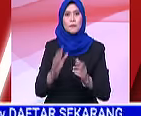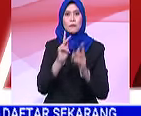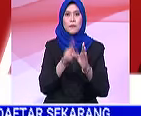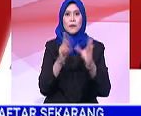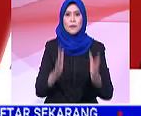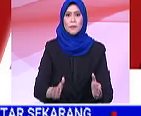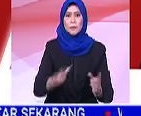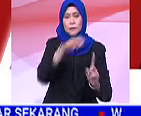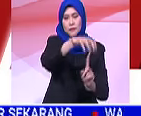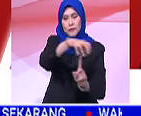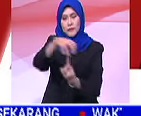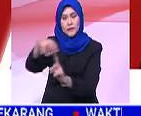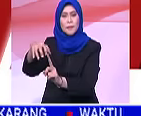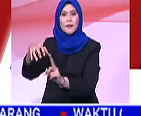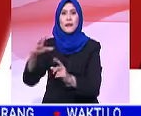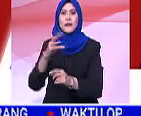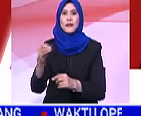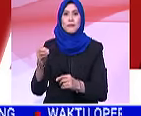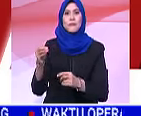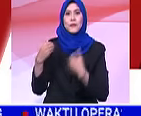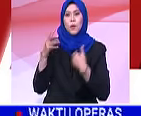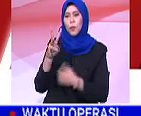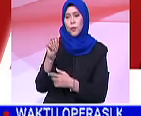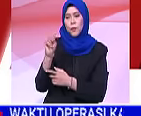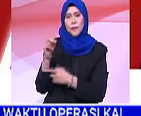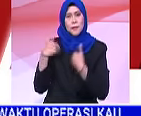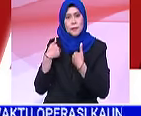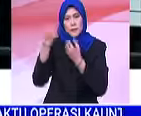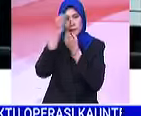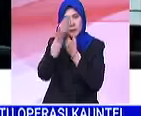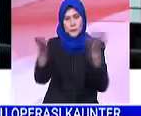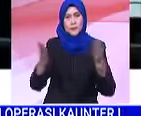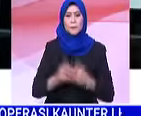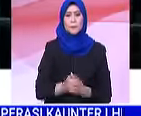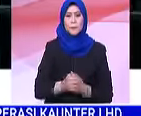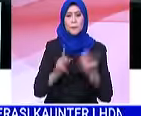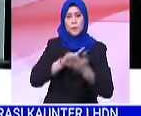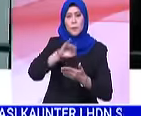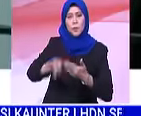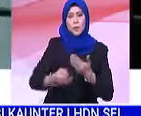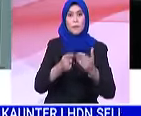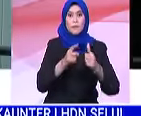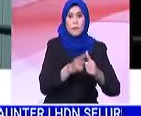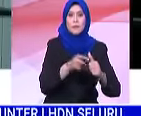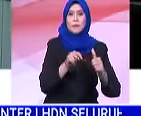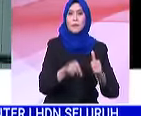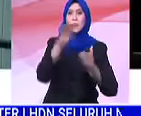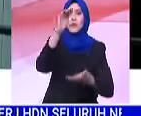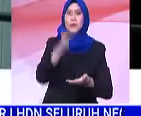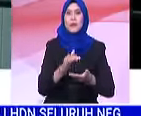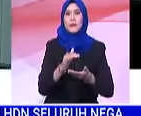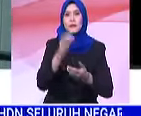Ramadan. Wartawan Noor Azizah Rahman mempunyai laporannya. Projek Rintis ini bertujuan mengurangkan